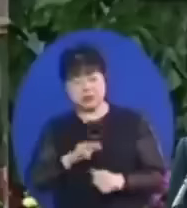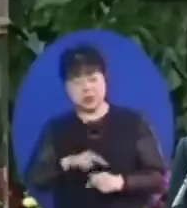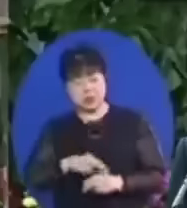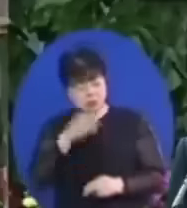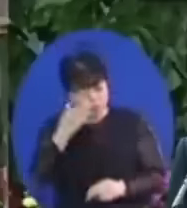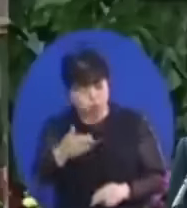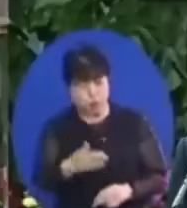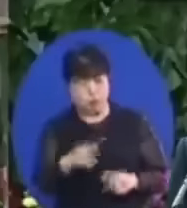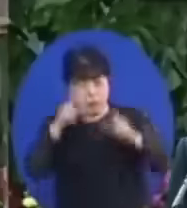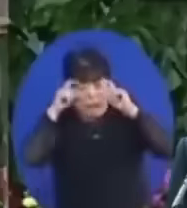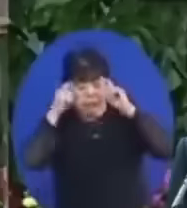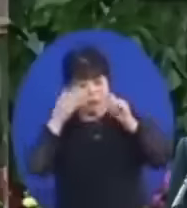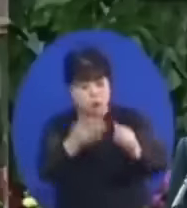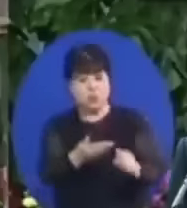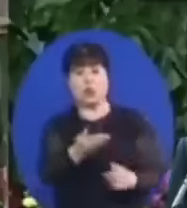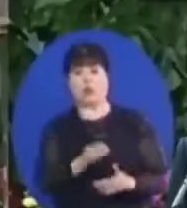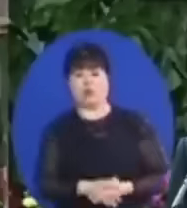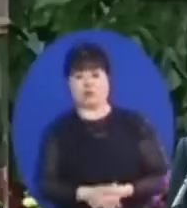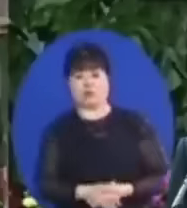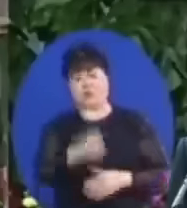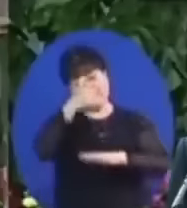들려주고 안경을 끼워주고 해도